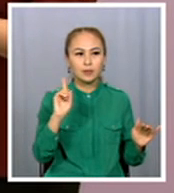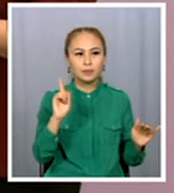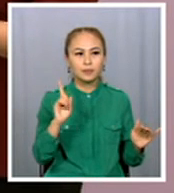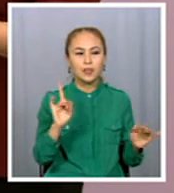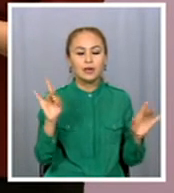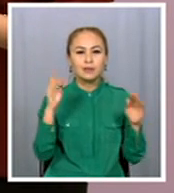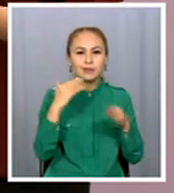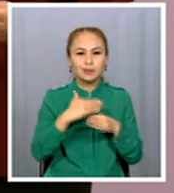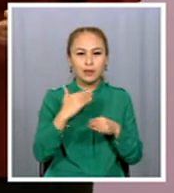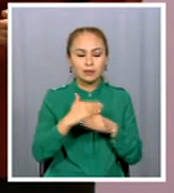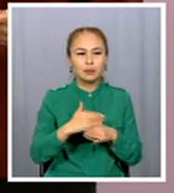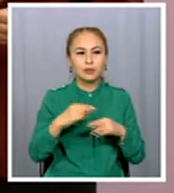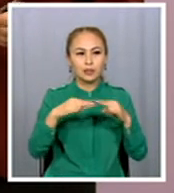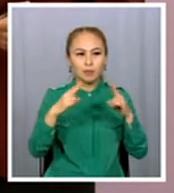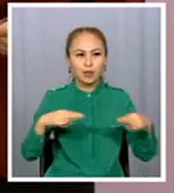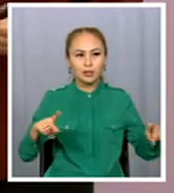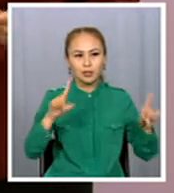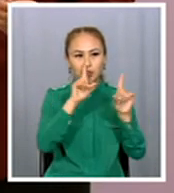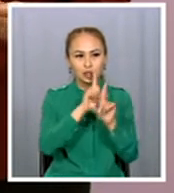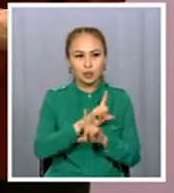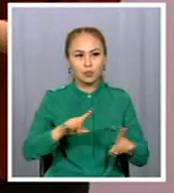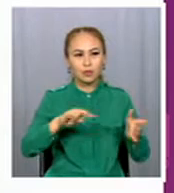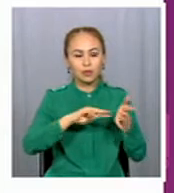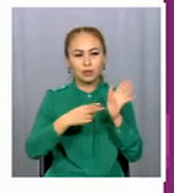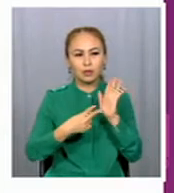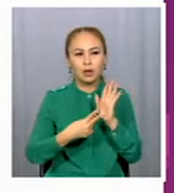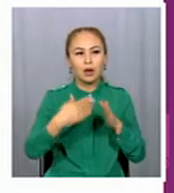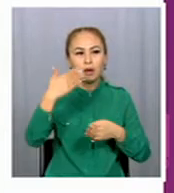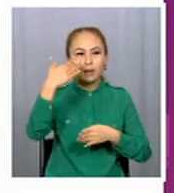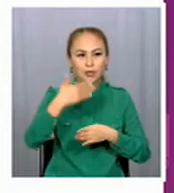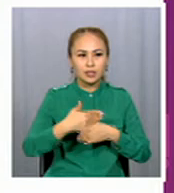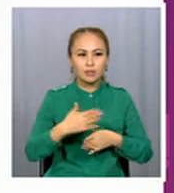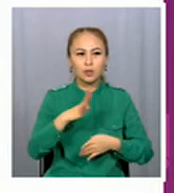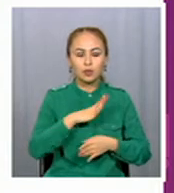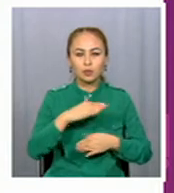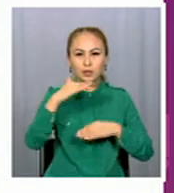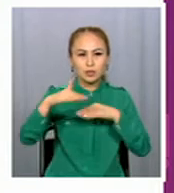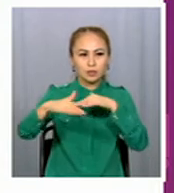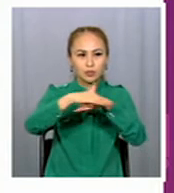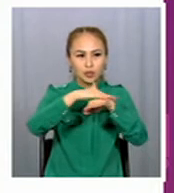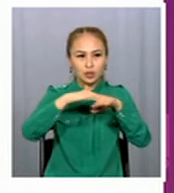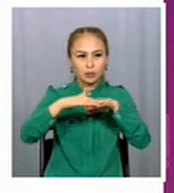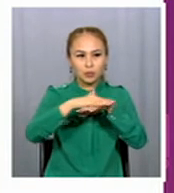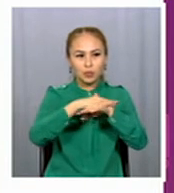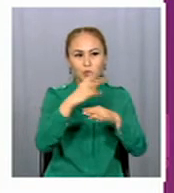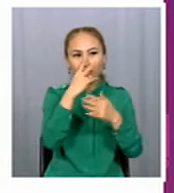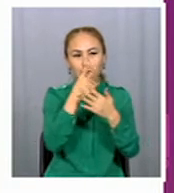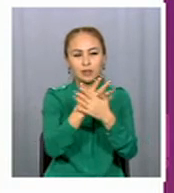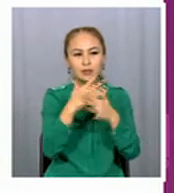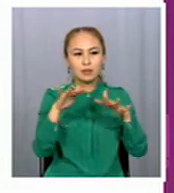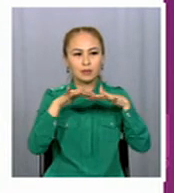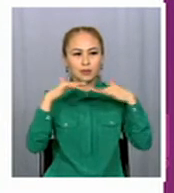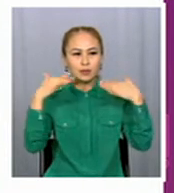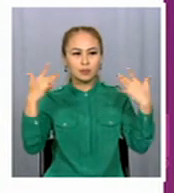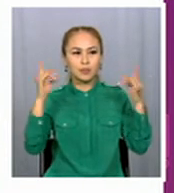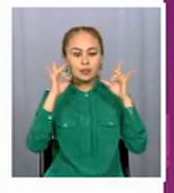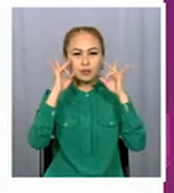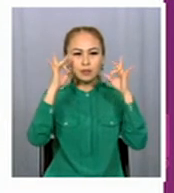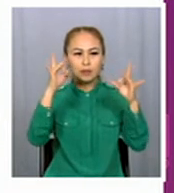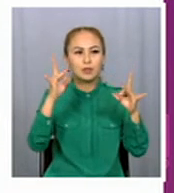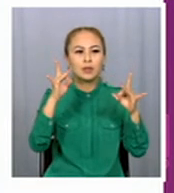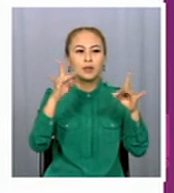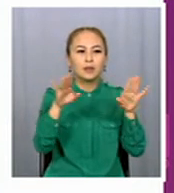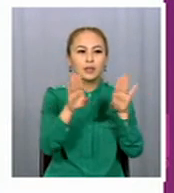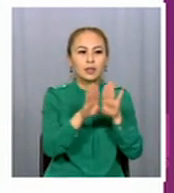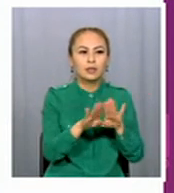Театр ғимаратын ерекше жобамен салады. Қабырғасы мен төбесінің пішіні көрермен залына